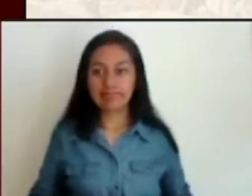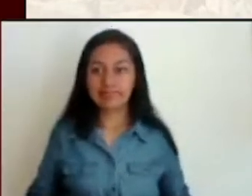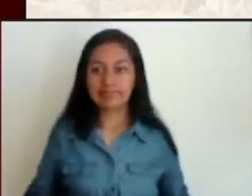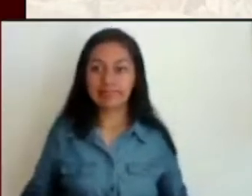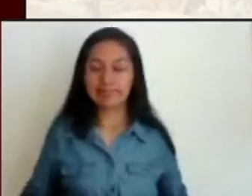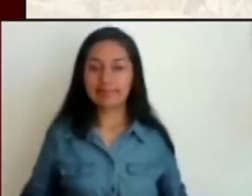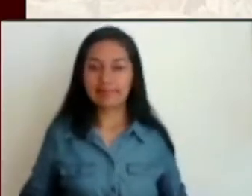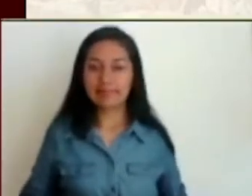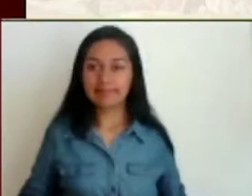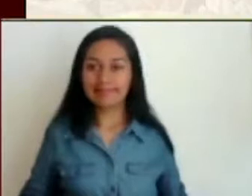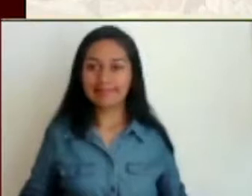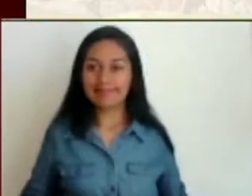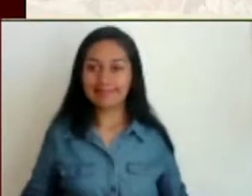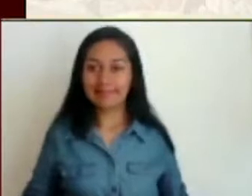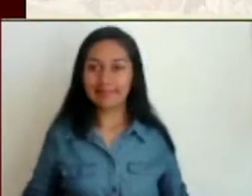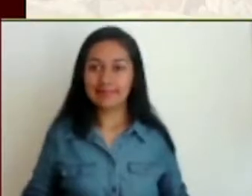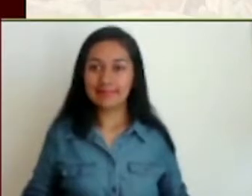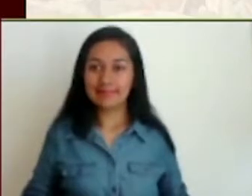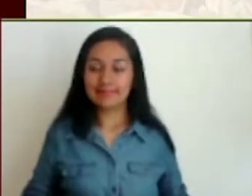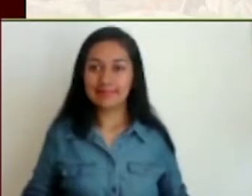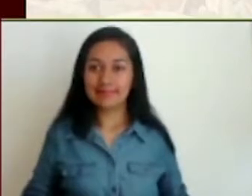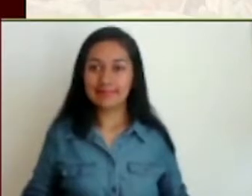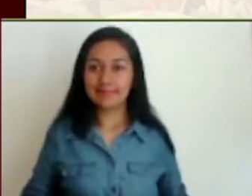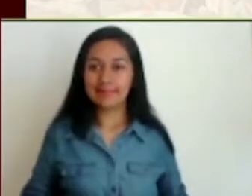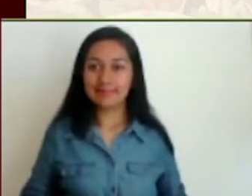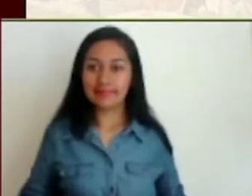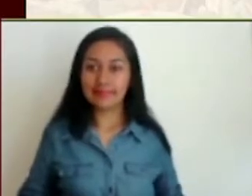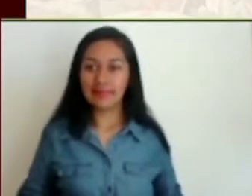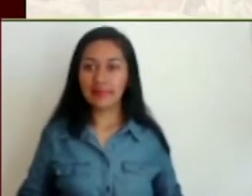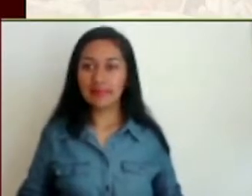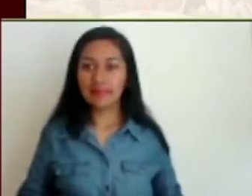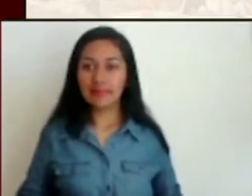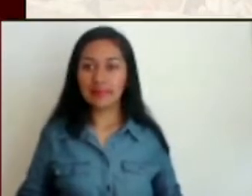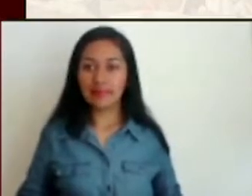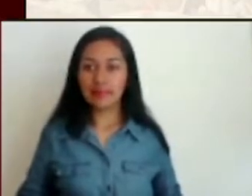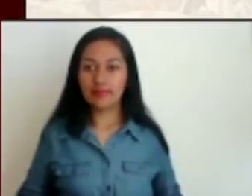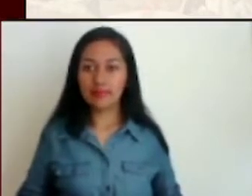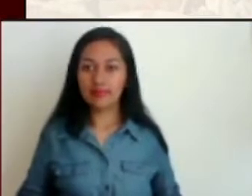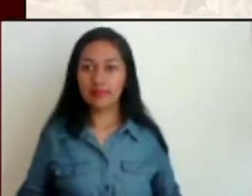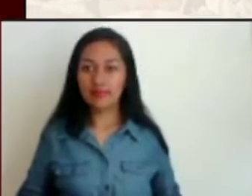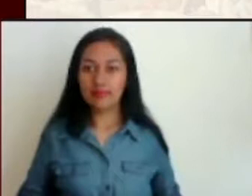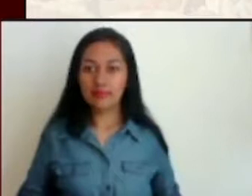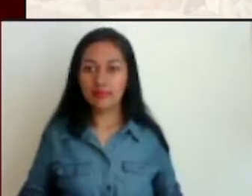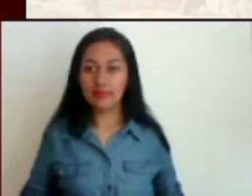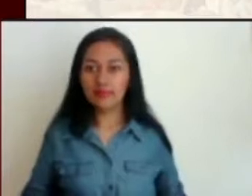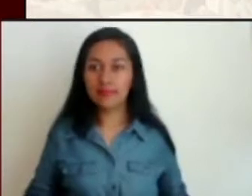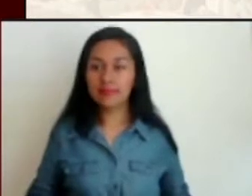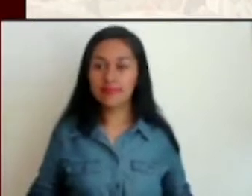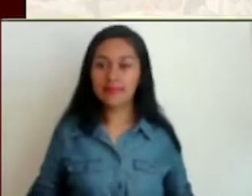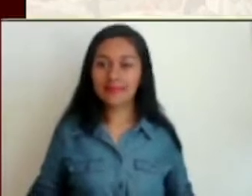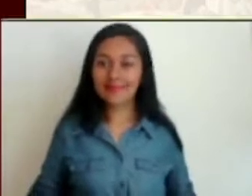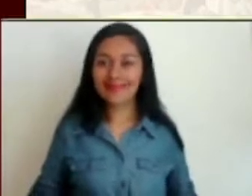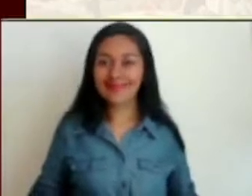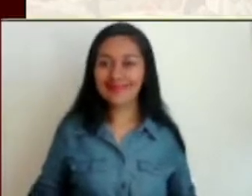qualche contatto con gli appestati, come abbiamo visto, era già stato notato nel corso della grande epidemia,